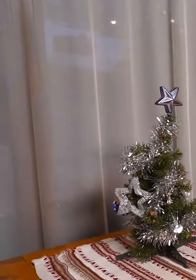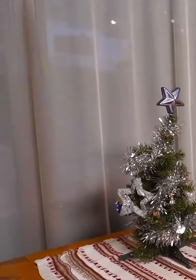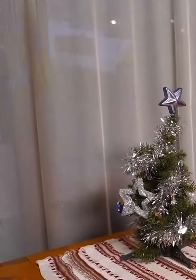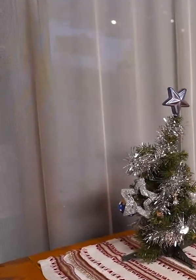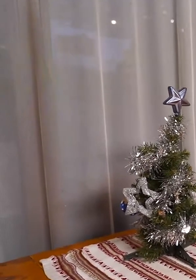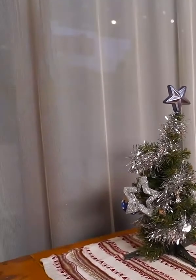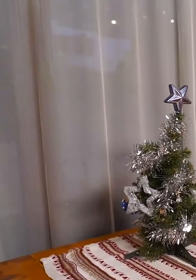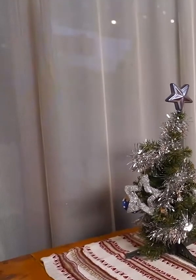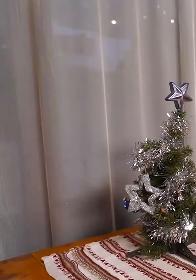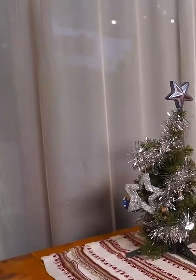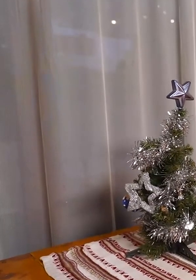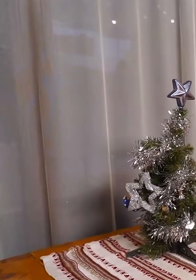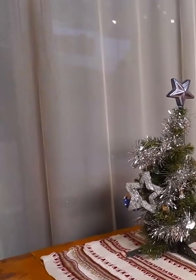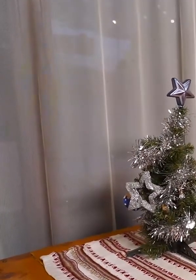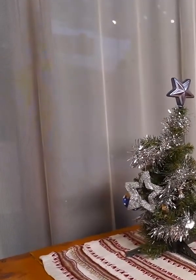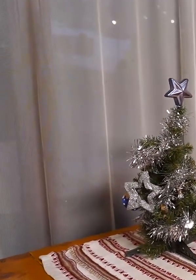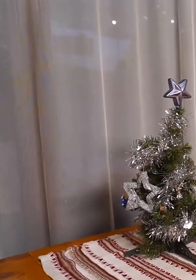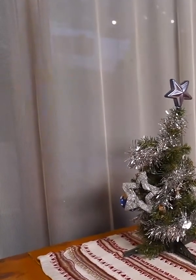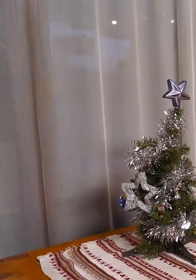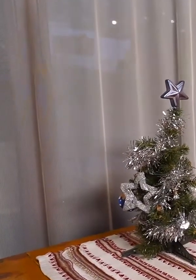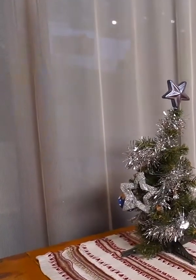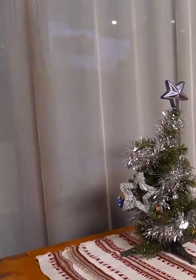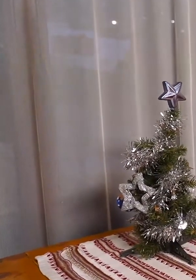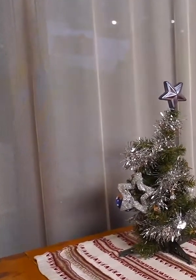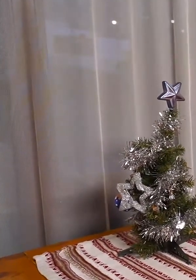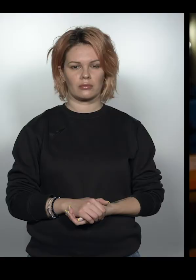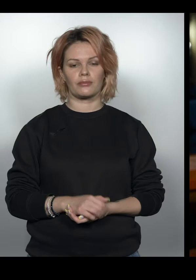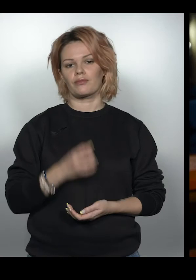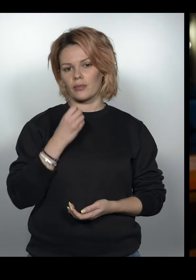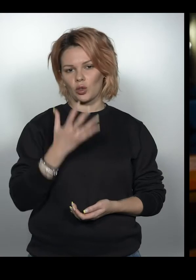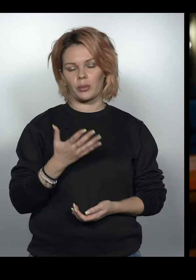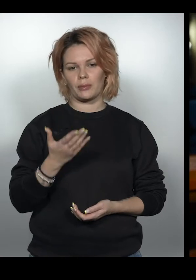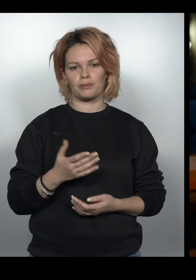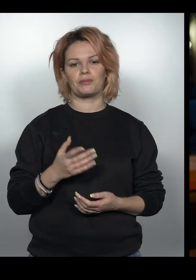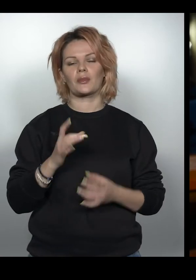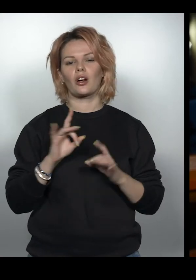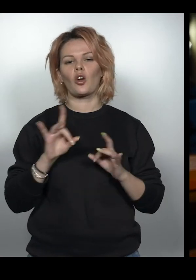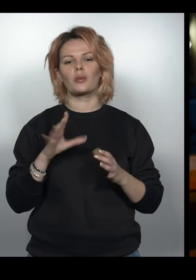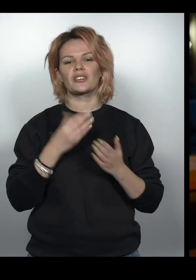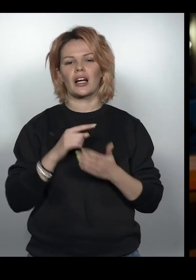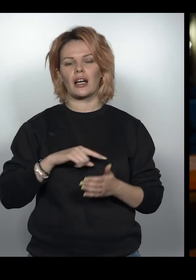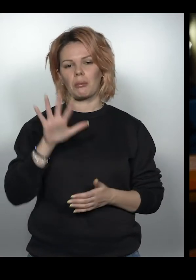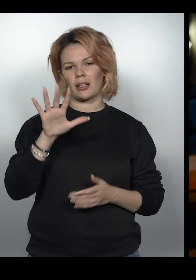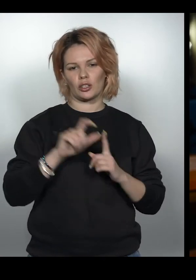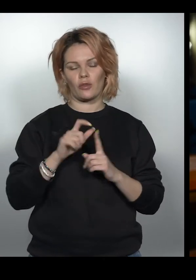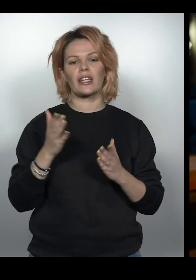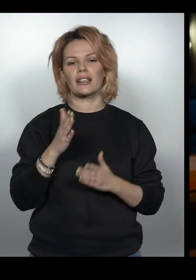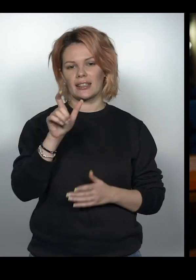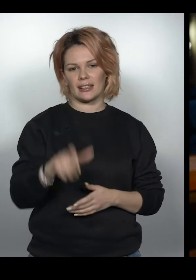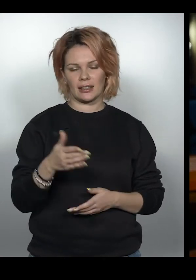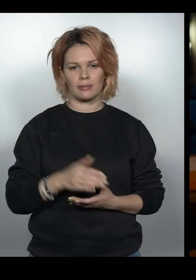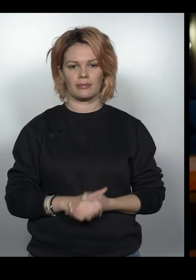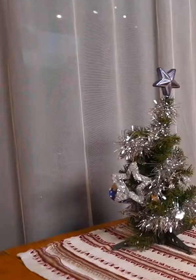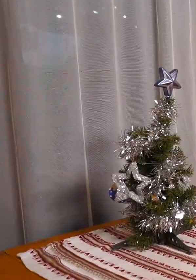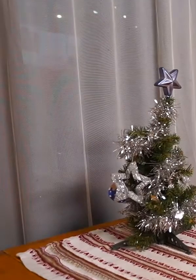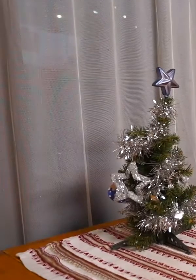Поки що я не зустрів близької мені людини, але шукати не планую. Добре, ось опиши свій характер 5 словами. Який